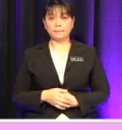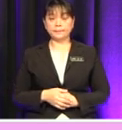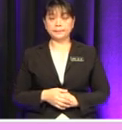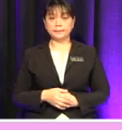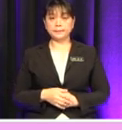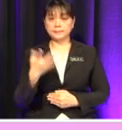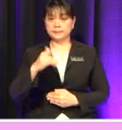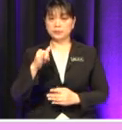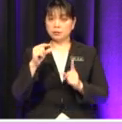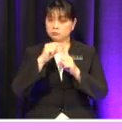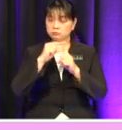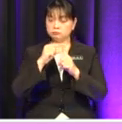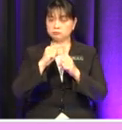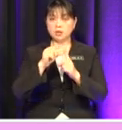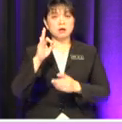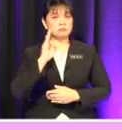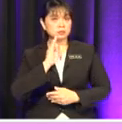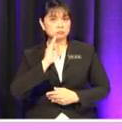yang kedua